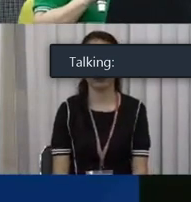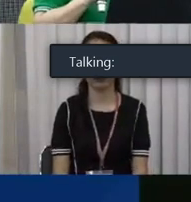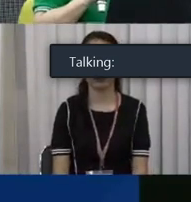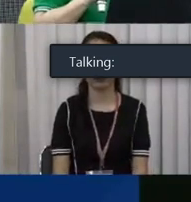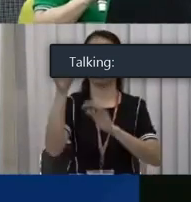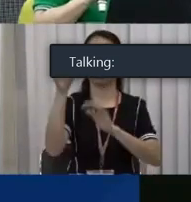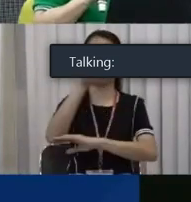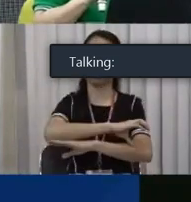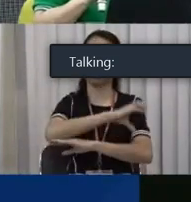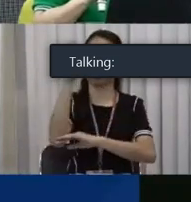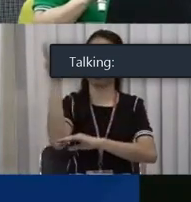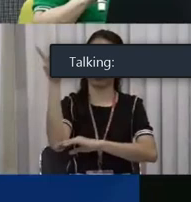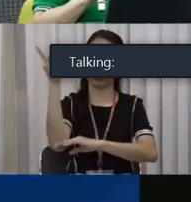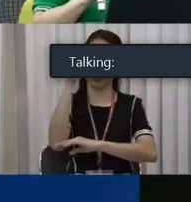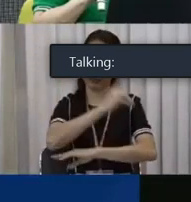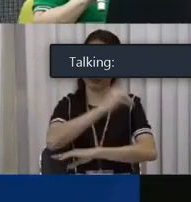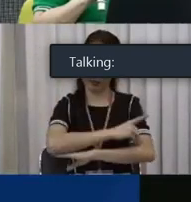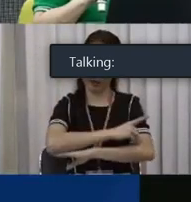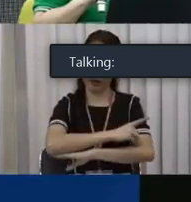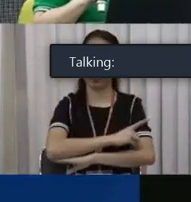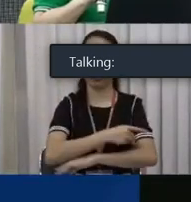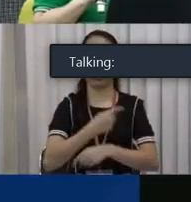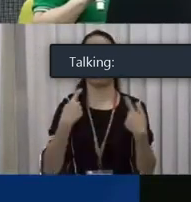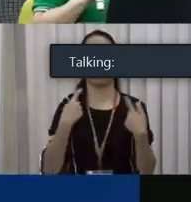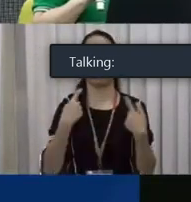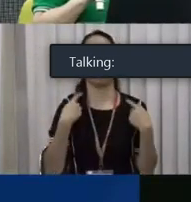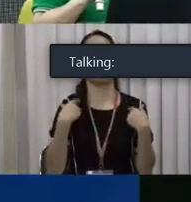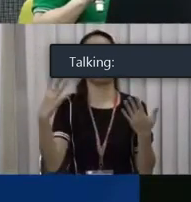Bonifacio, Christmas Day.